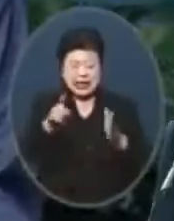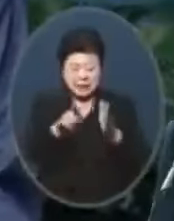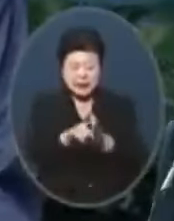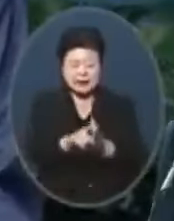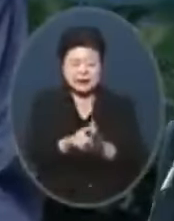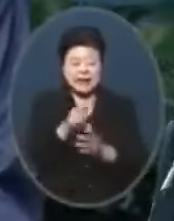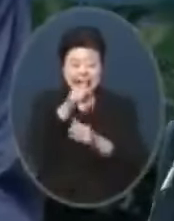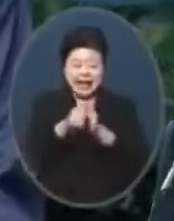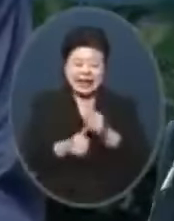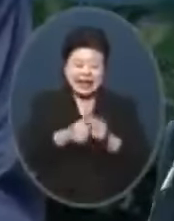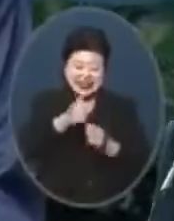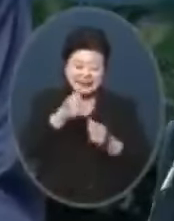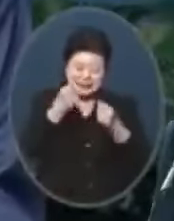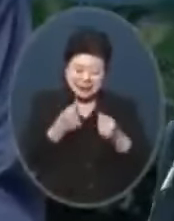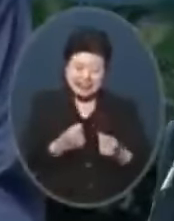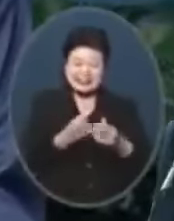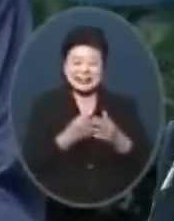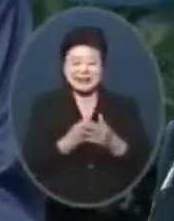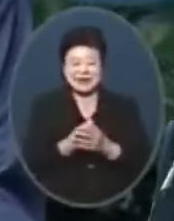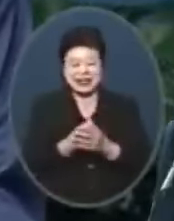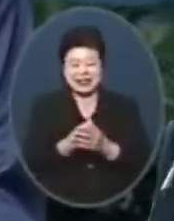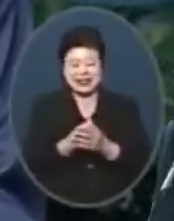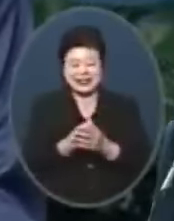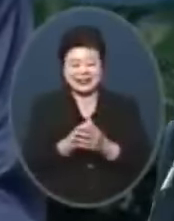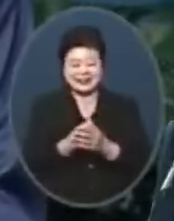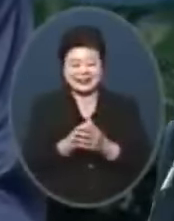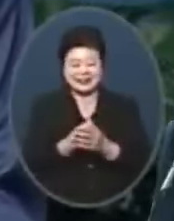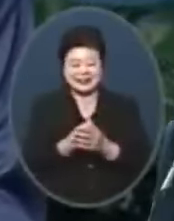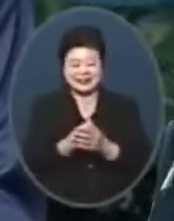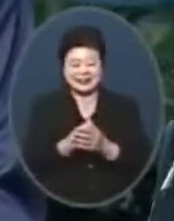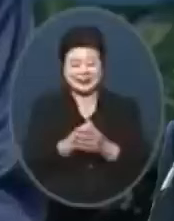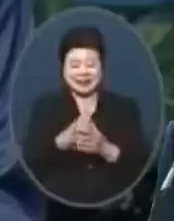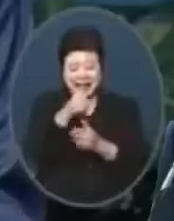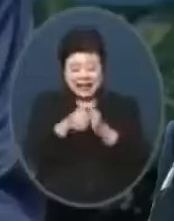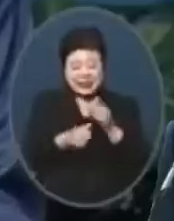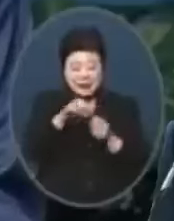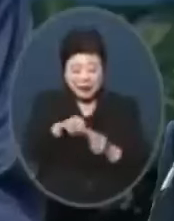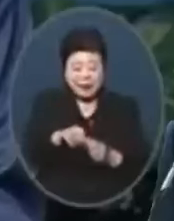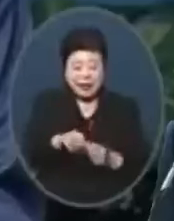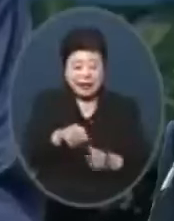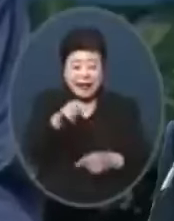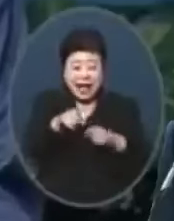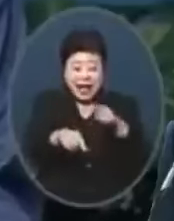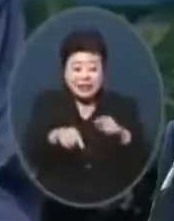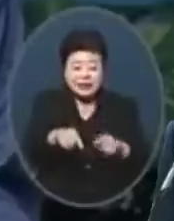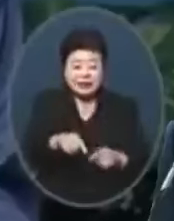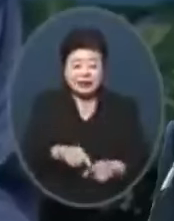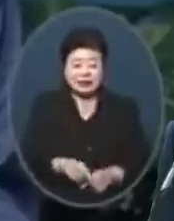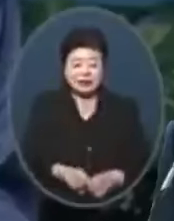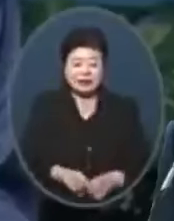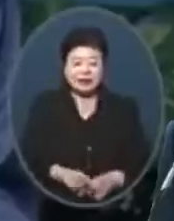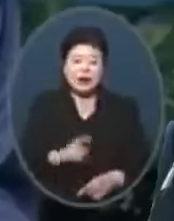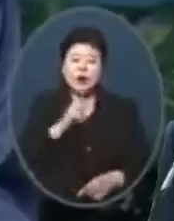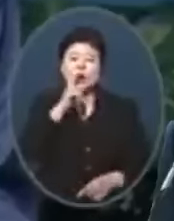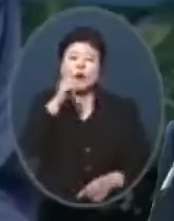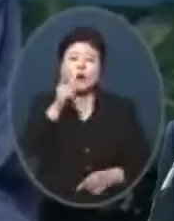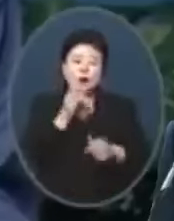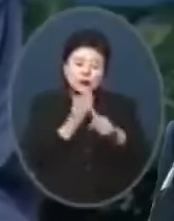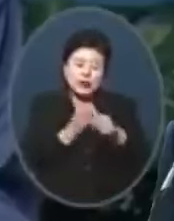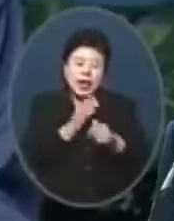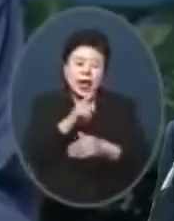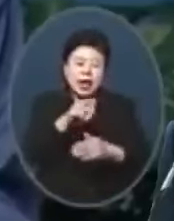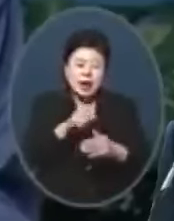하나님이 계시기 때문에 그 하나님 앞에 나가서 온갖 호소를 다하고